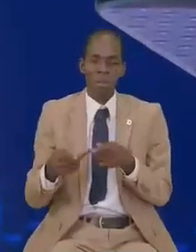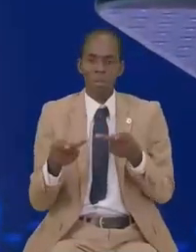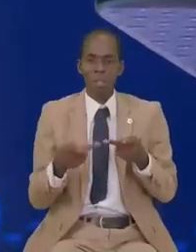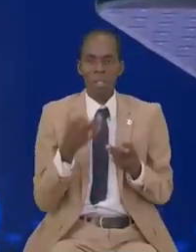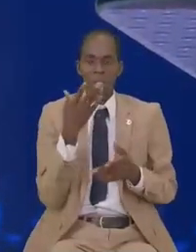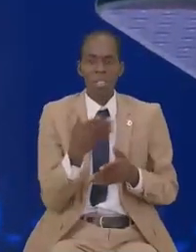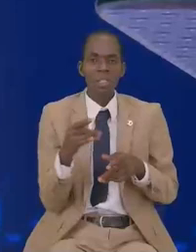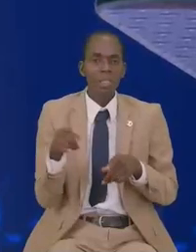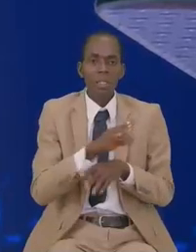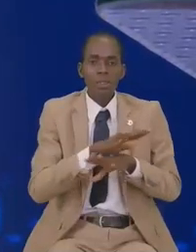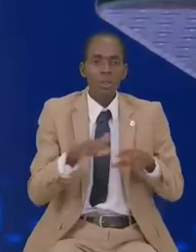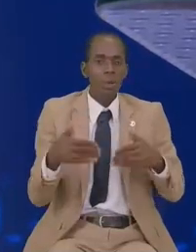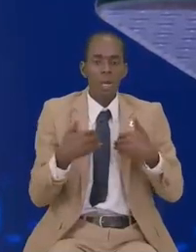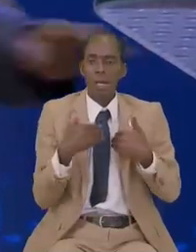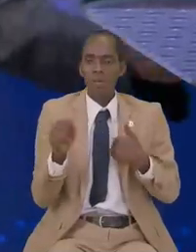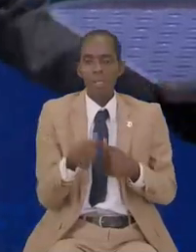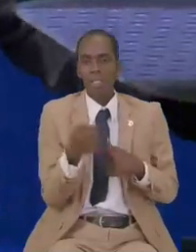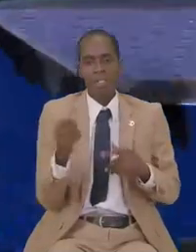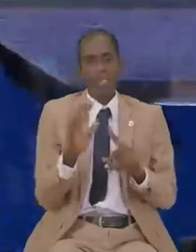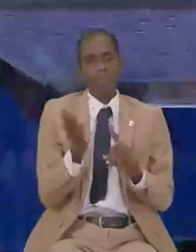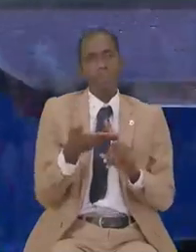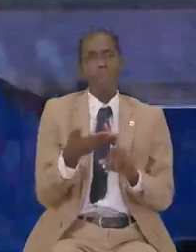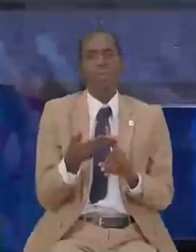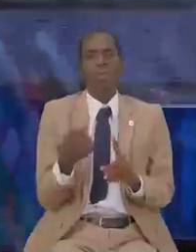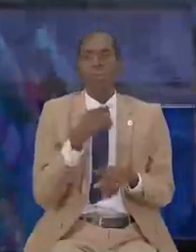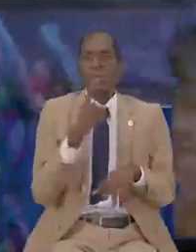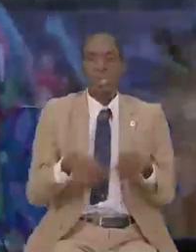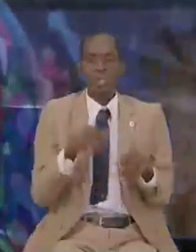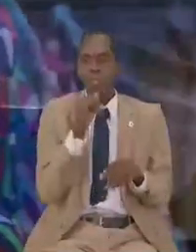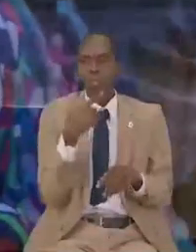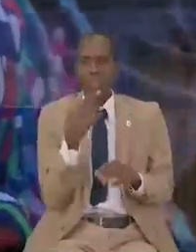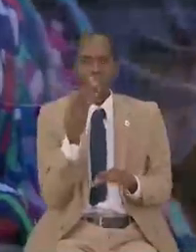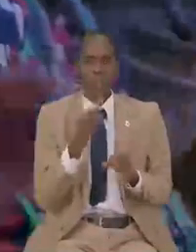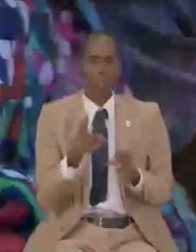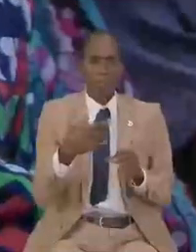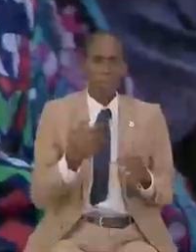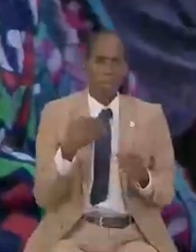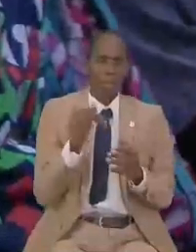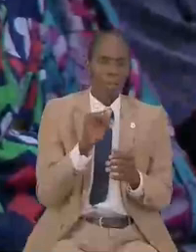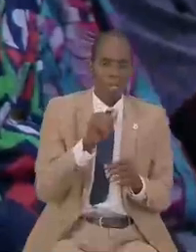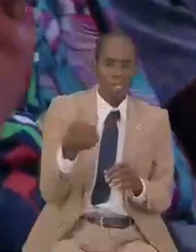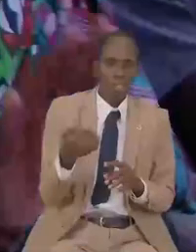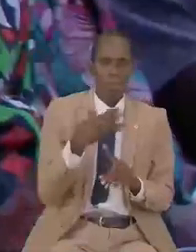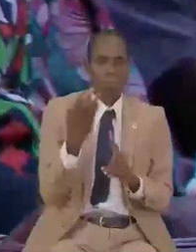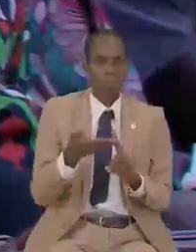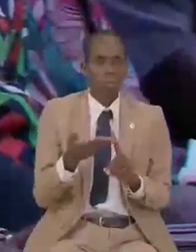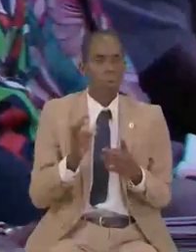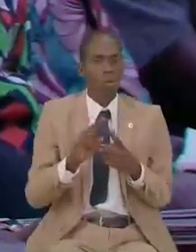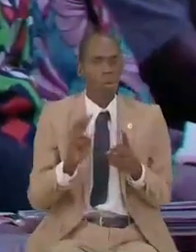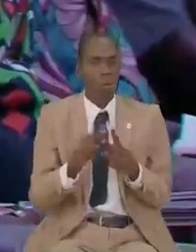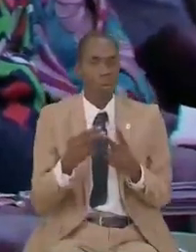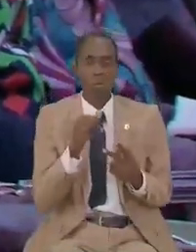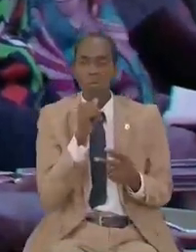variés, mais ils n'ont pas de conviction. On ne peut pas dire si quelqu'un a la conviction jusqu'à ce que quelque chose soit